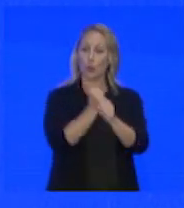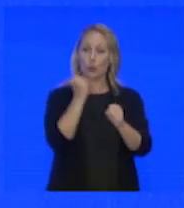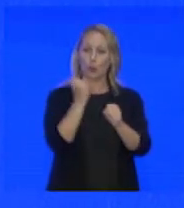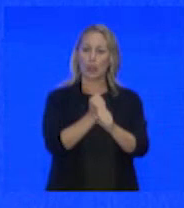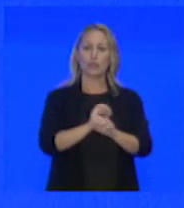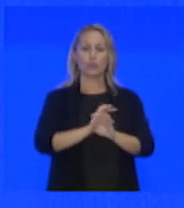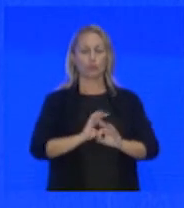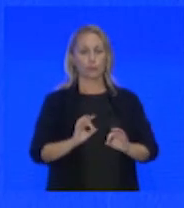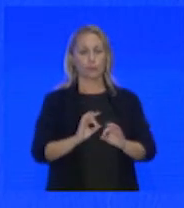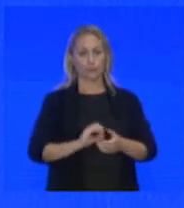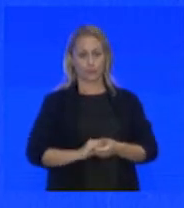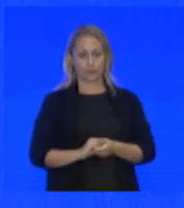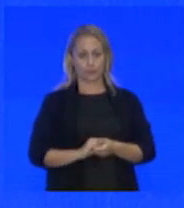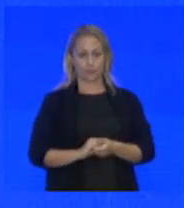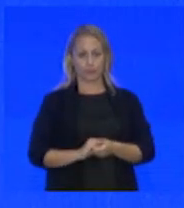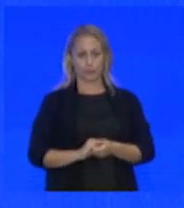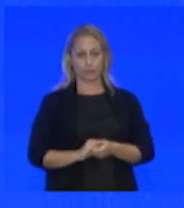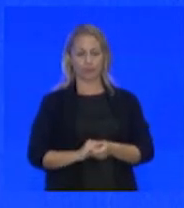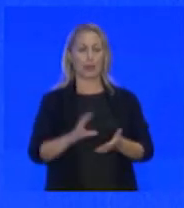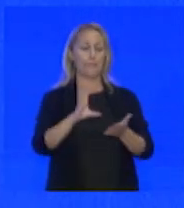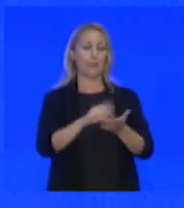αμοιβές. Στο ελληνικό,